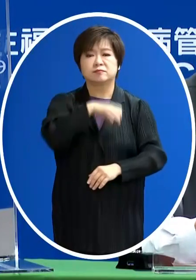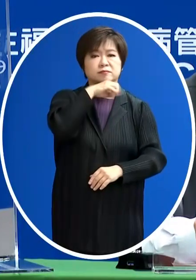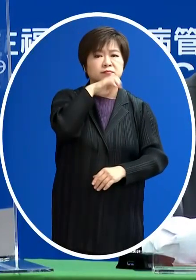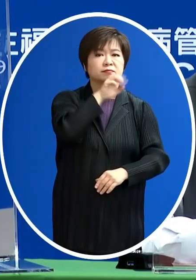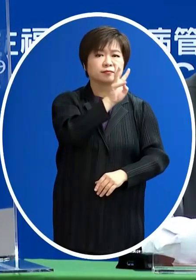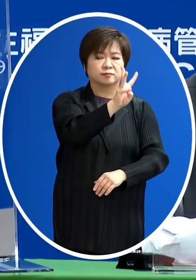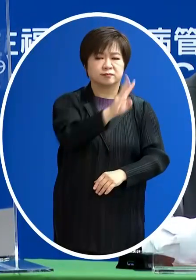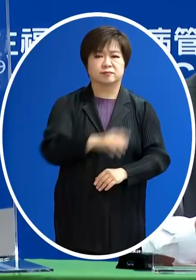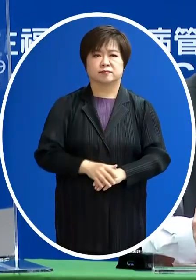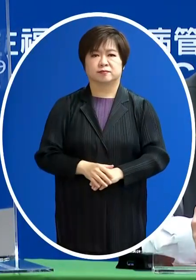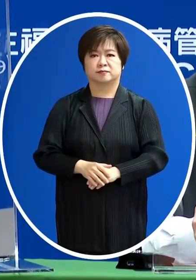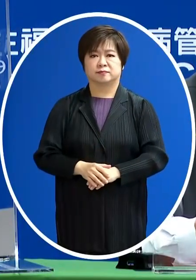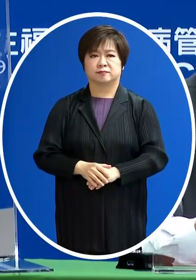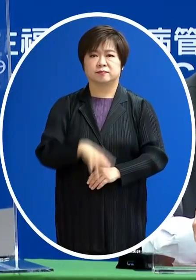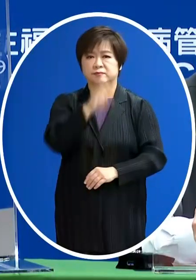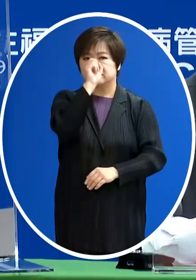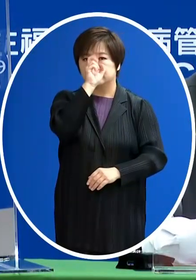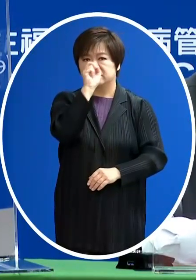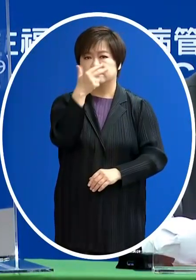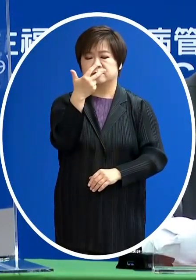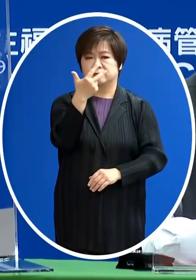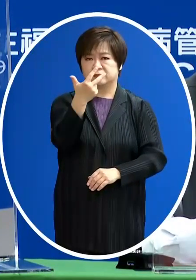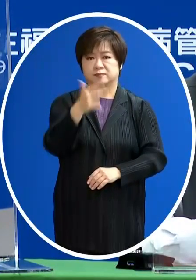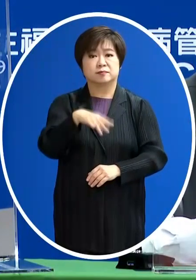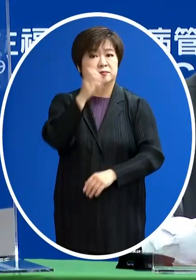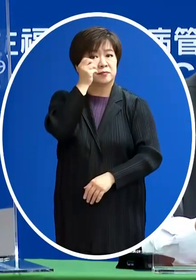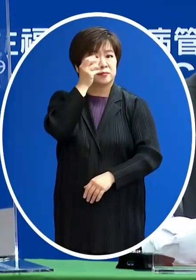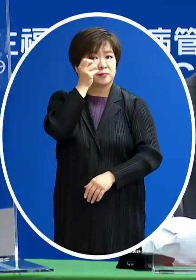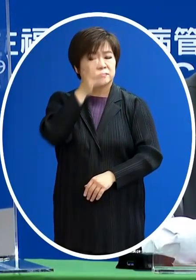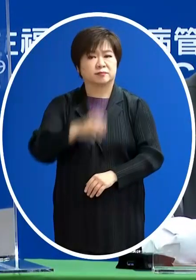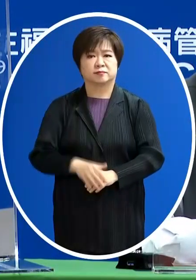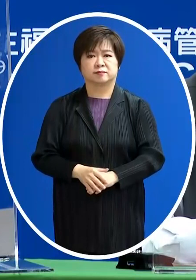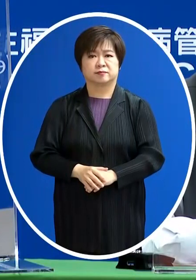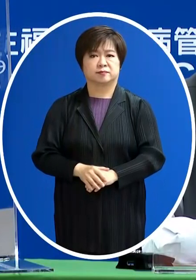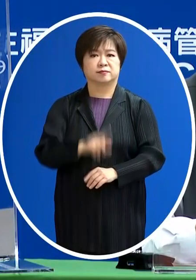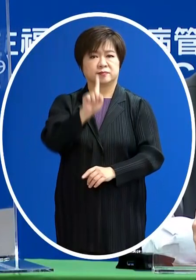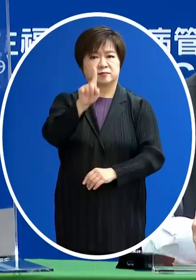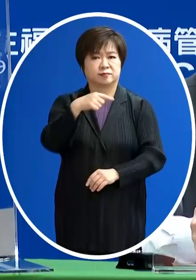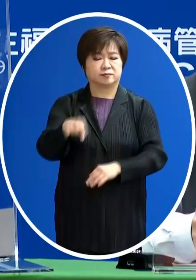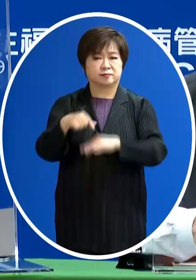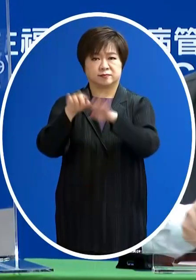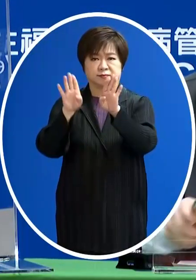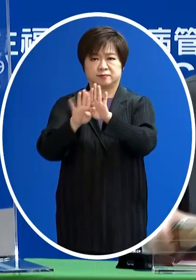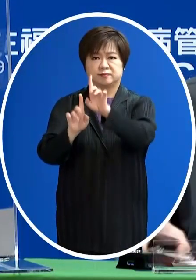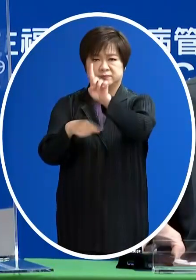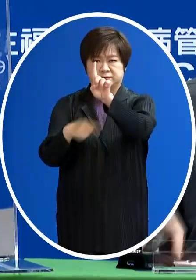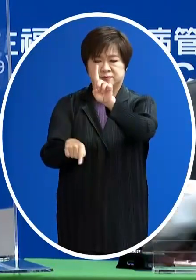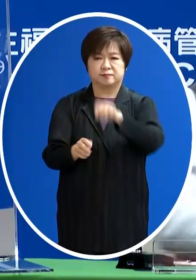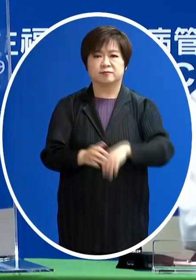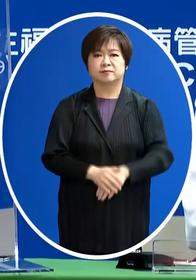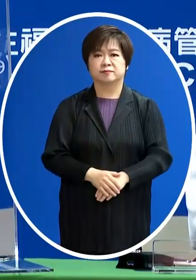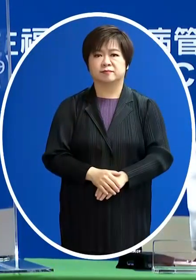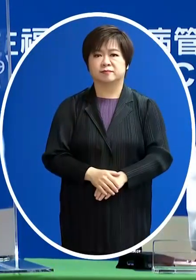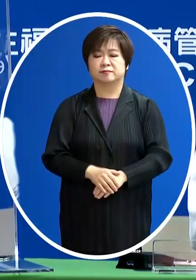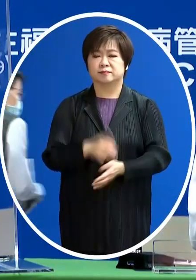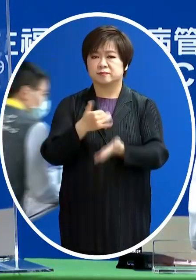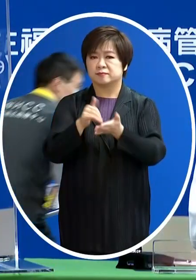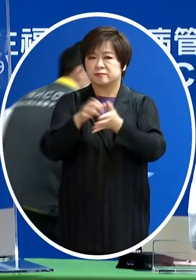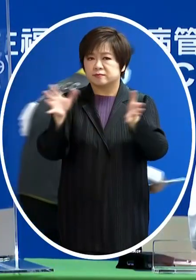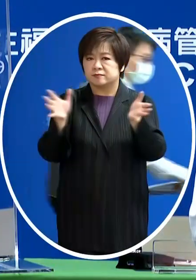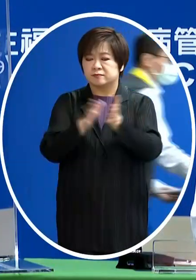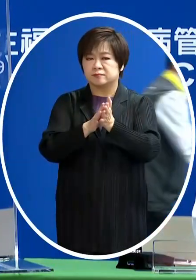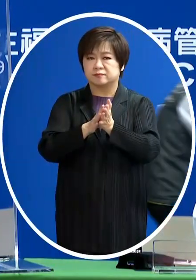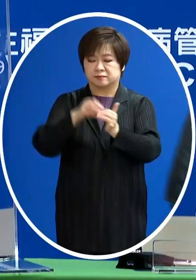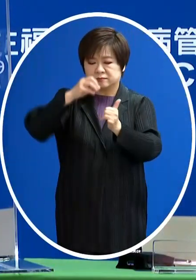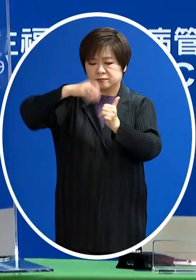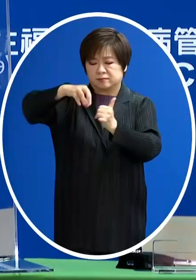东县3例，宜兰县7例，花莲1例，金门1例。好，所以总共影响到